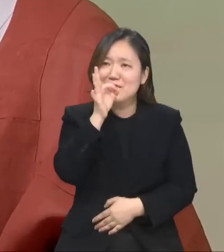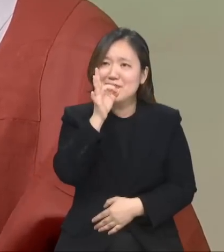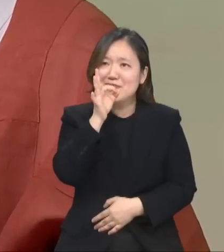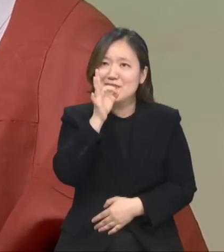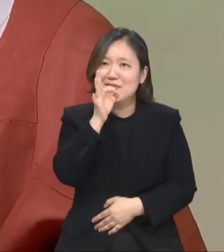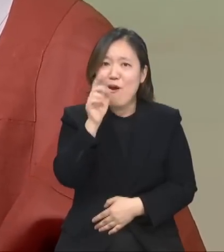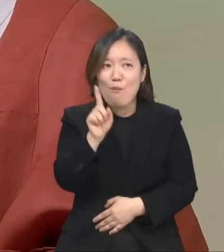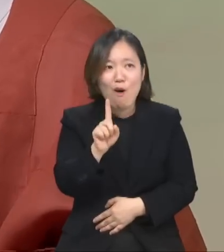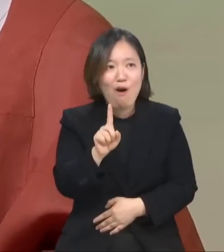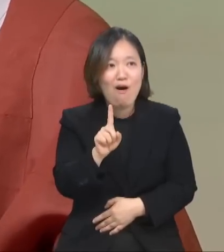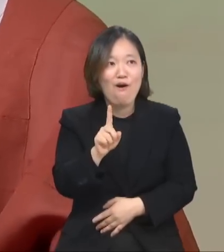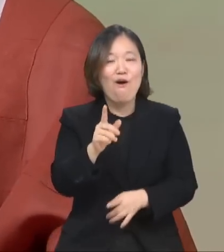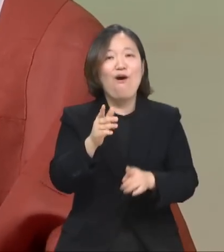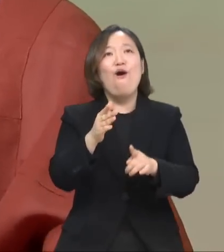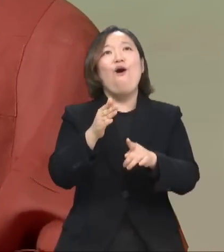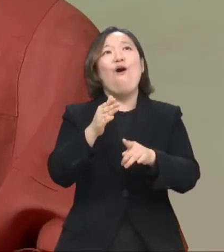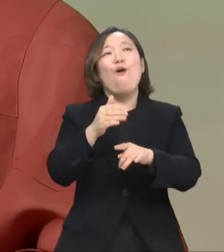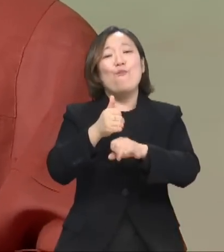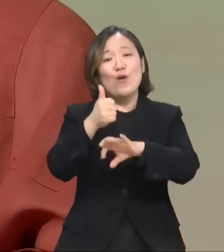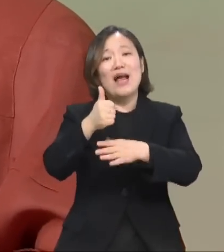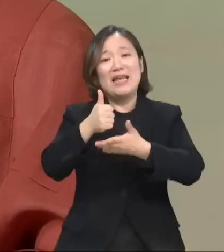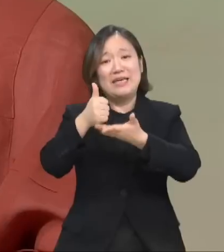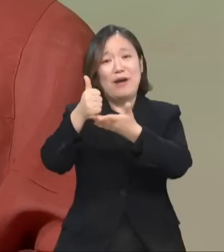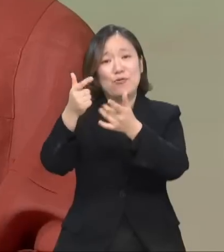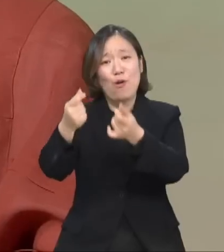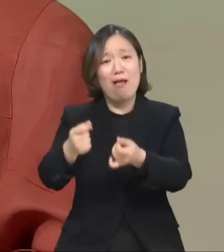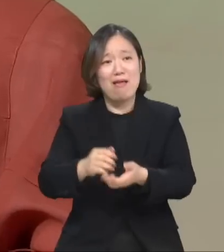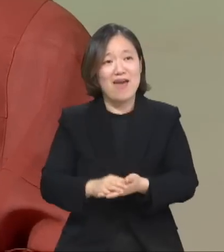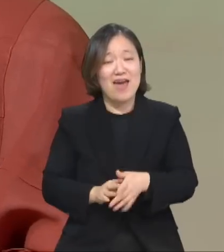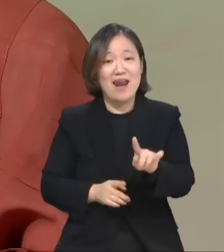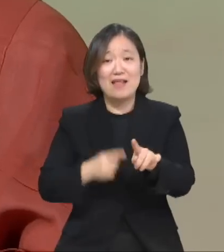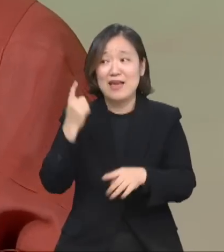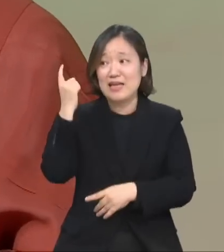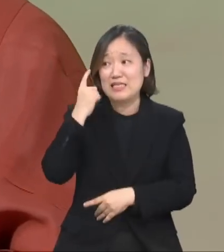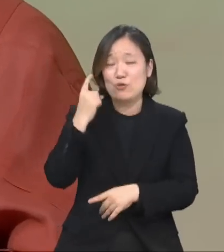소리에 꿈에서 탁 깨고 벌떡 일어났대